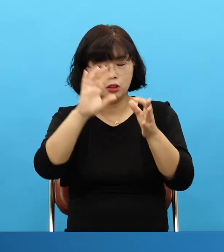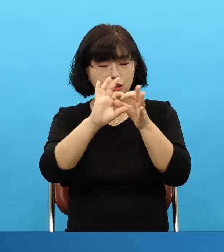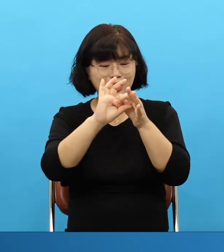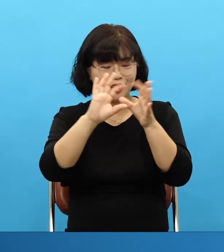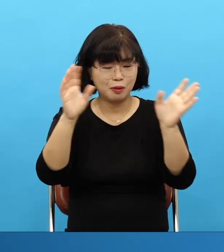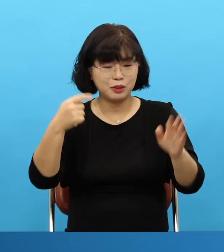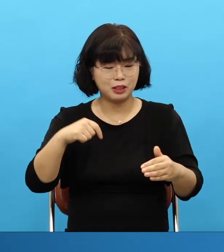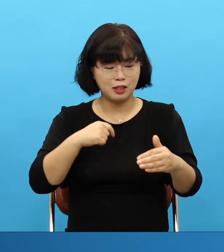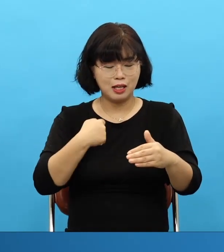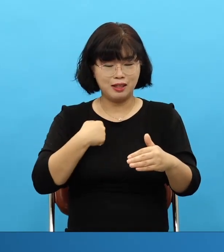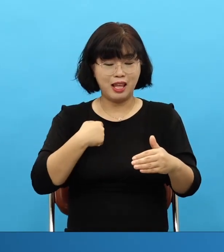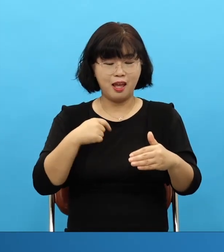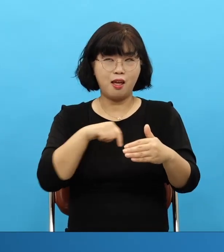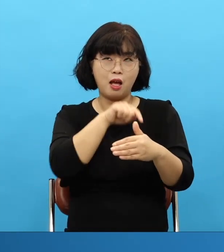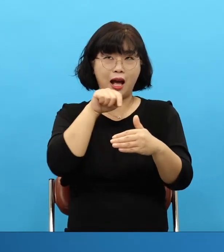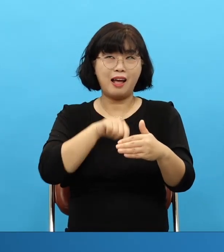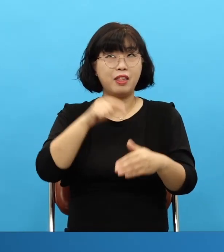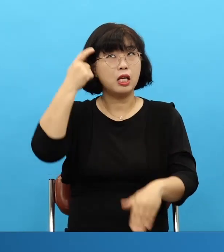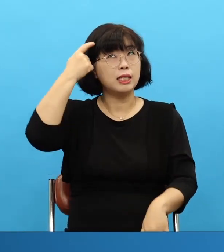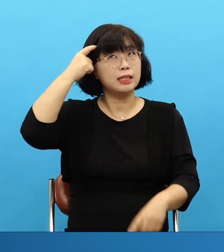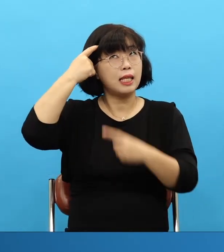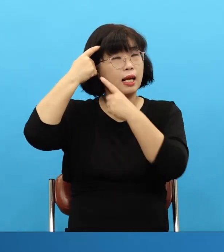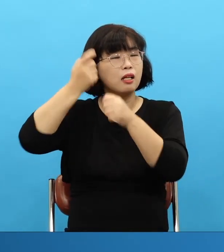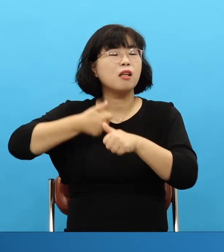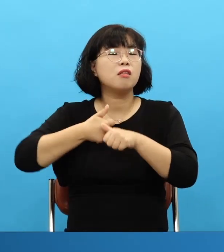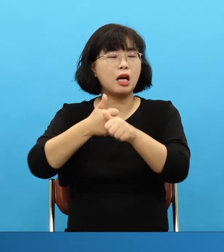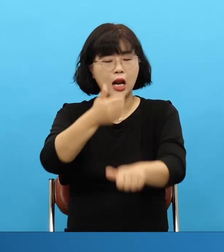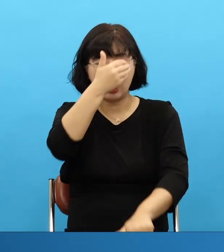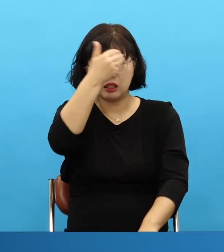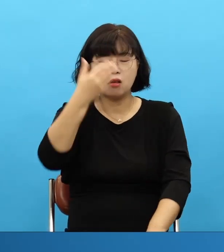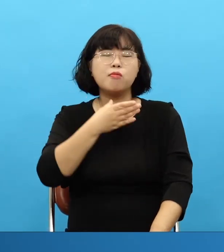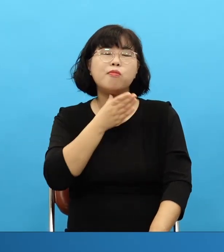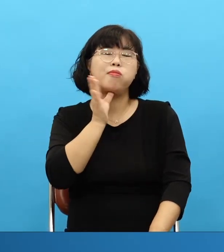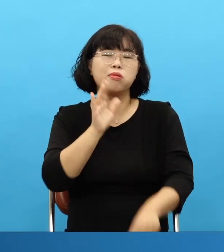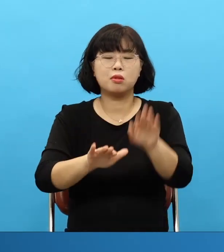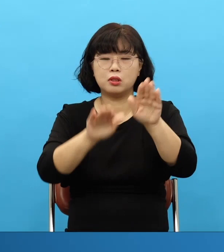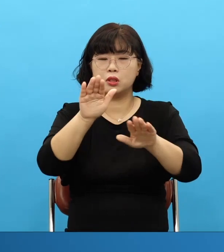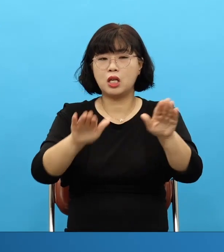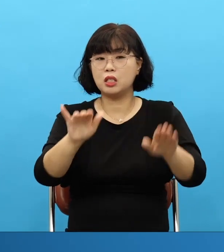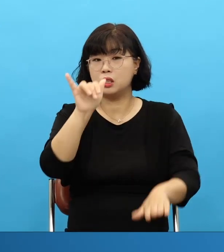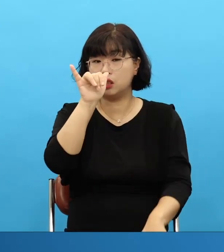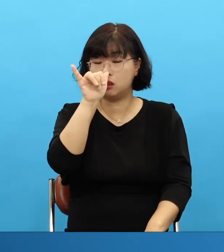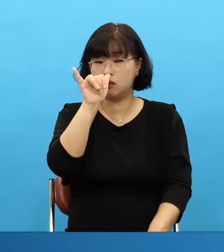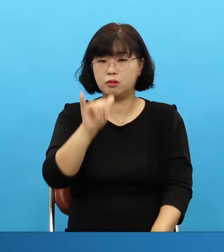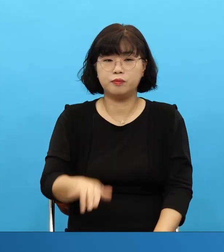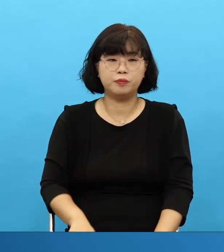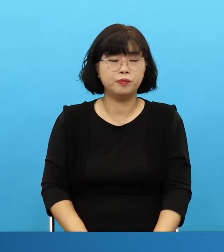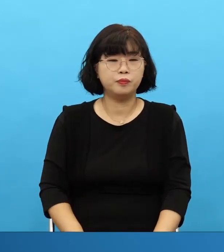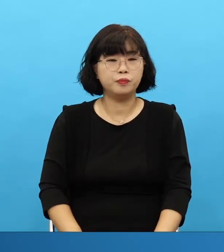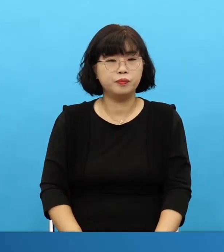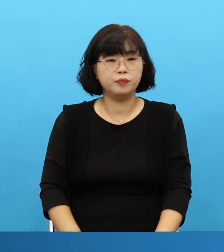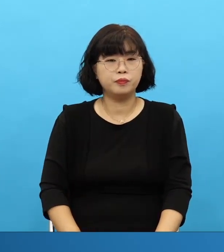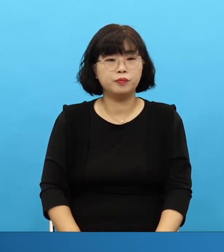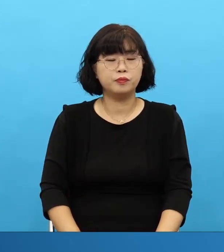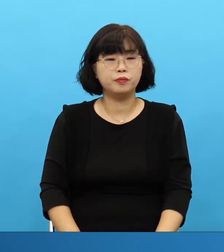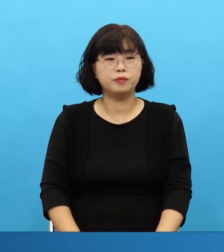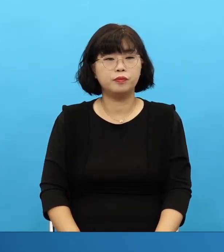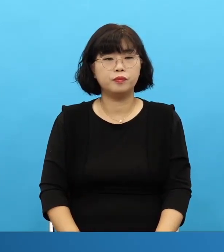outer appearance, it's here. 그래서 여러 가지로 렘넌트 가르칠 때도 주의해야 되는 게요.